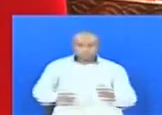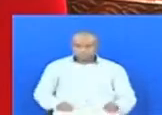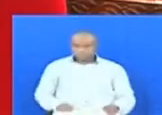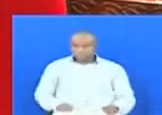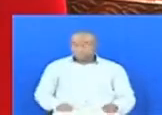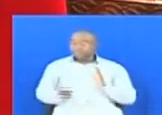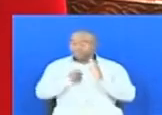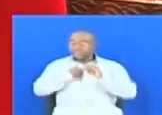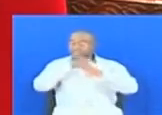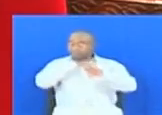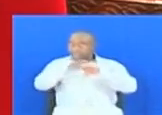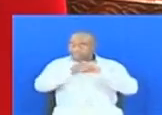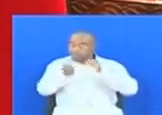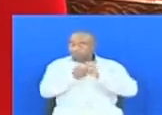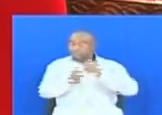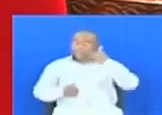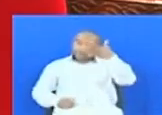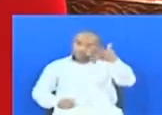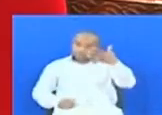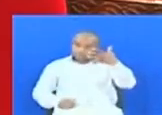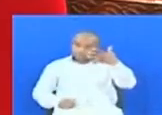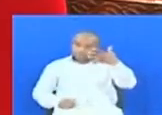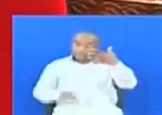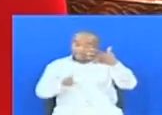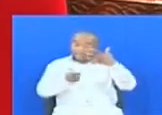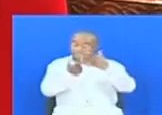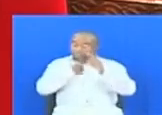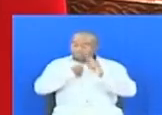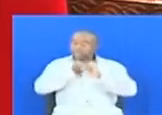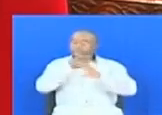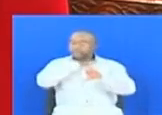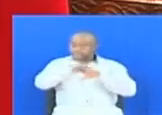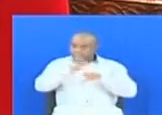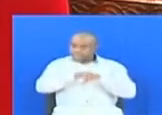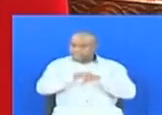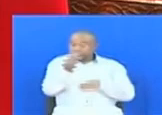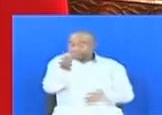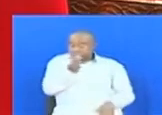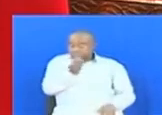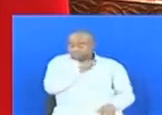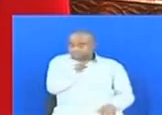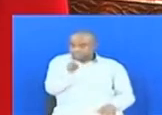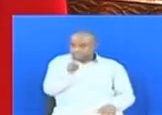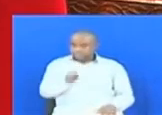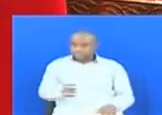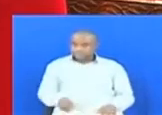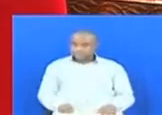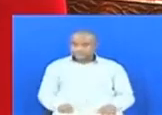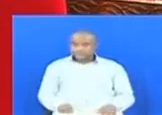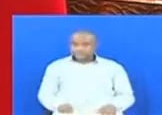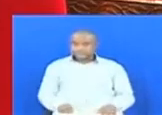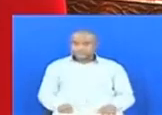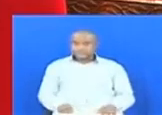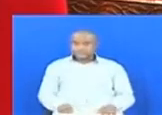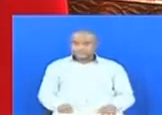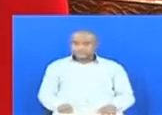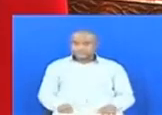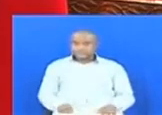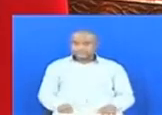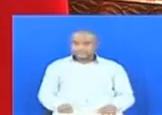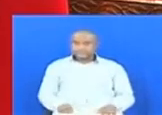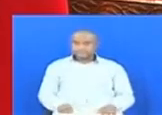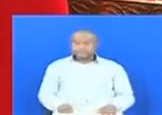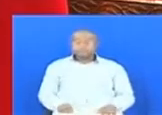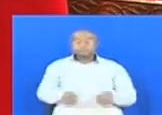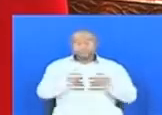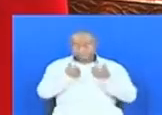Nimezitaja hizi 15 Mheshimiwa Spika, lakini nitazielezea wala uchache kwa namna ambavyo Mheshimiwa